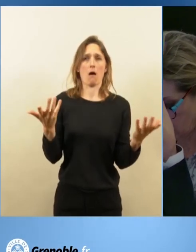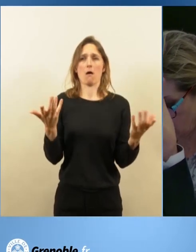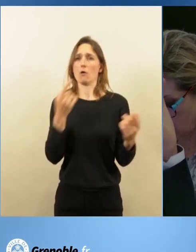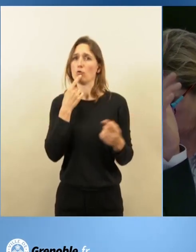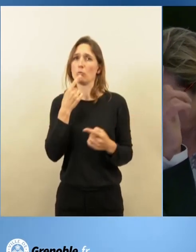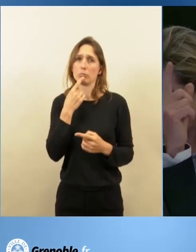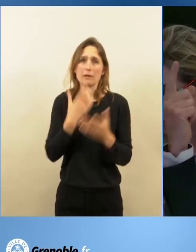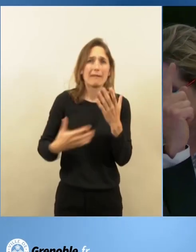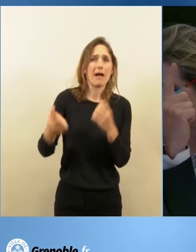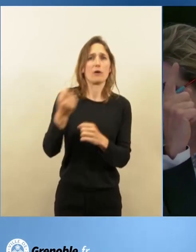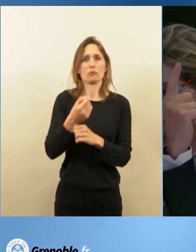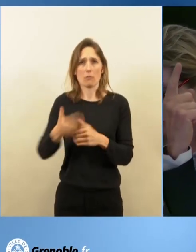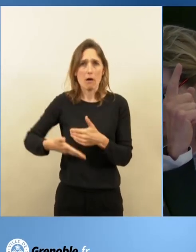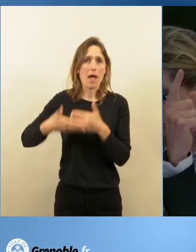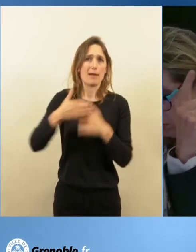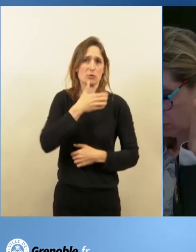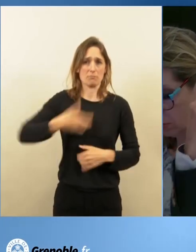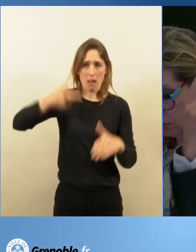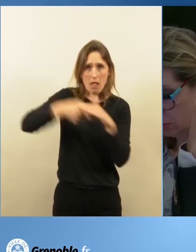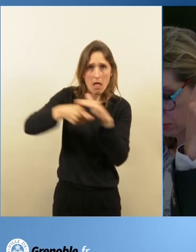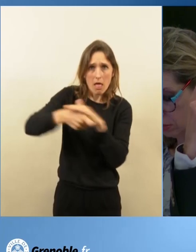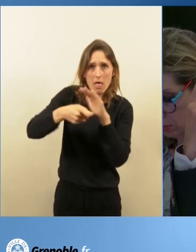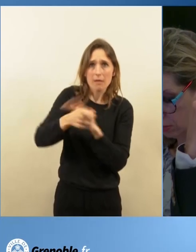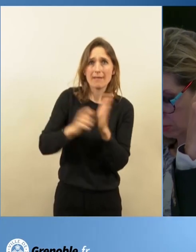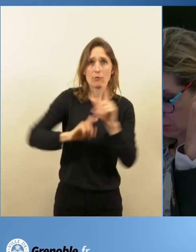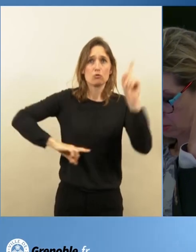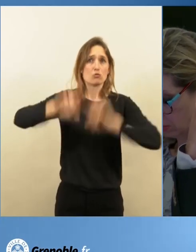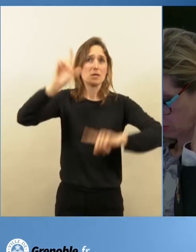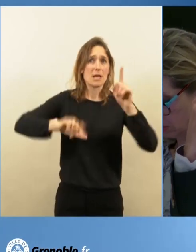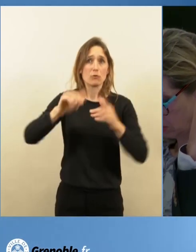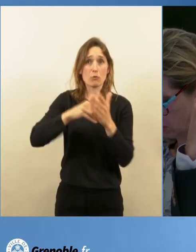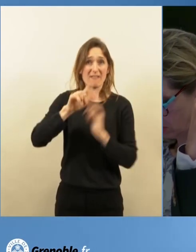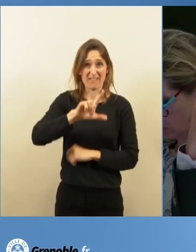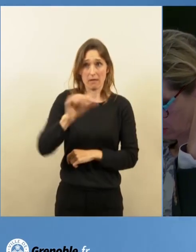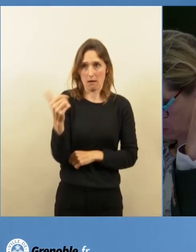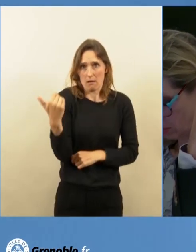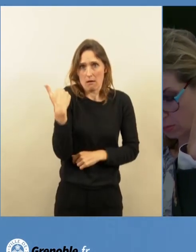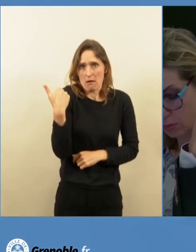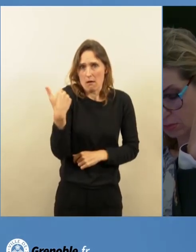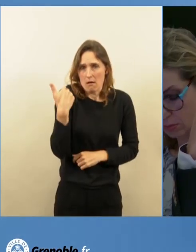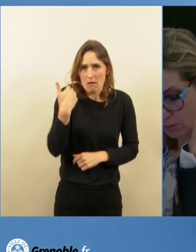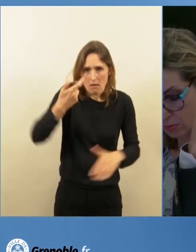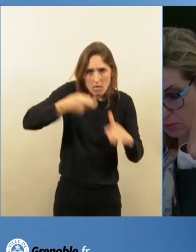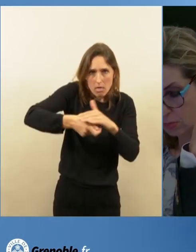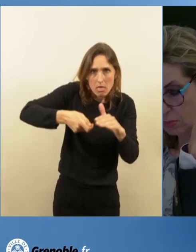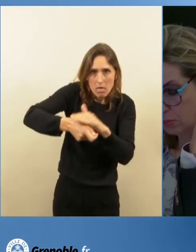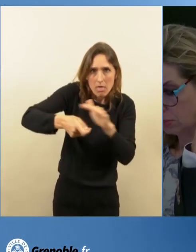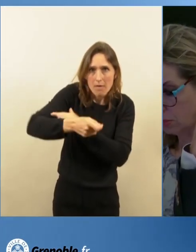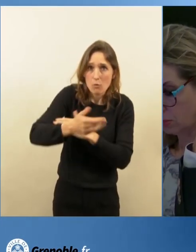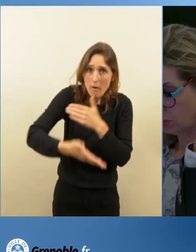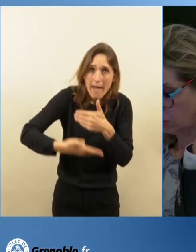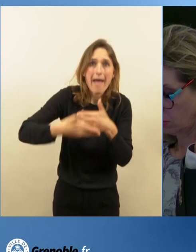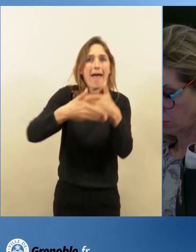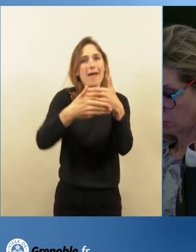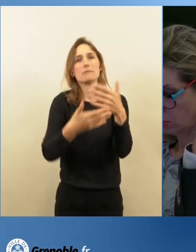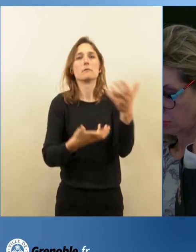les a créé en juillet 21 en juillet 21 pas c'est pas loin pour mettre un soutien au renouvellement des appareils